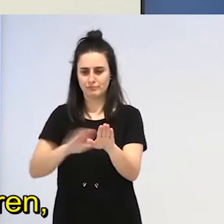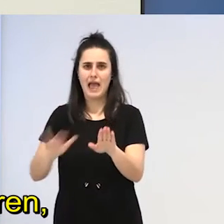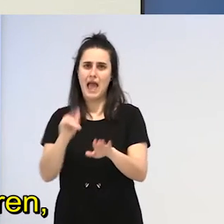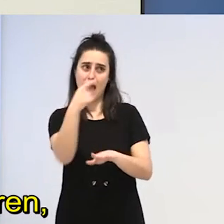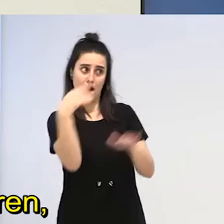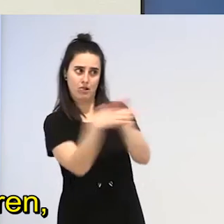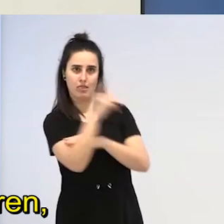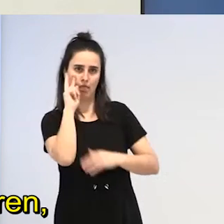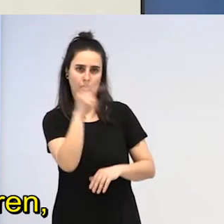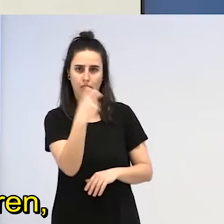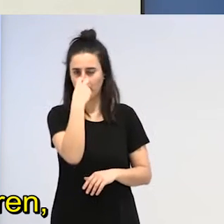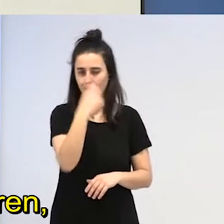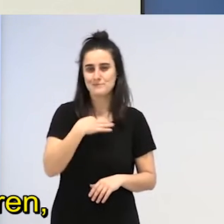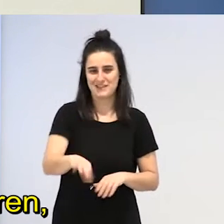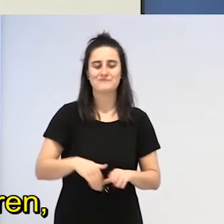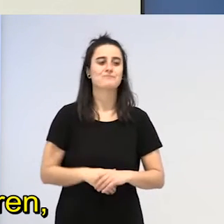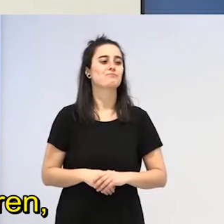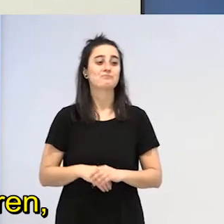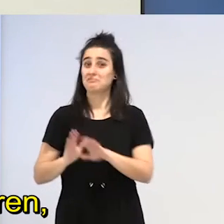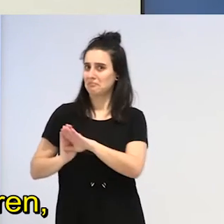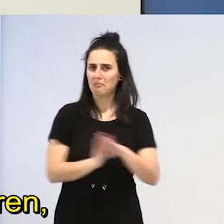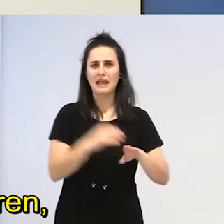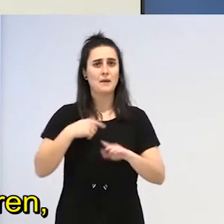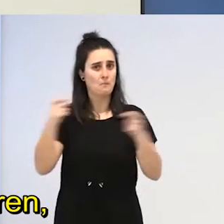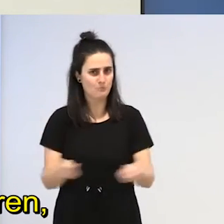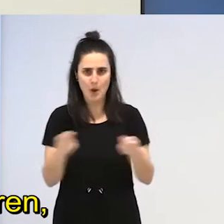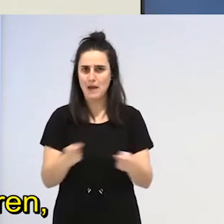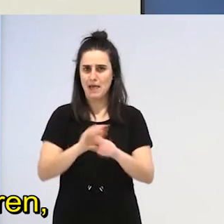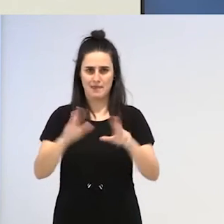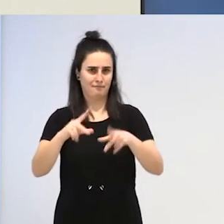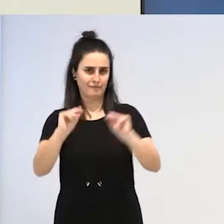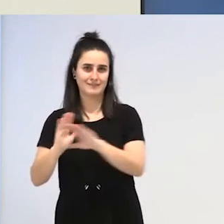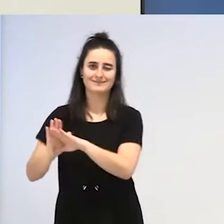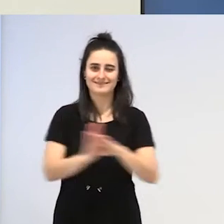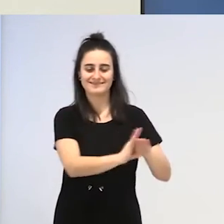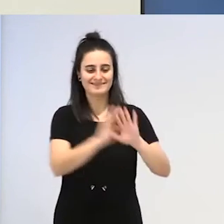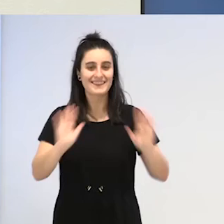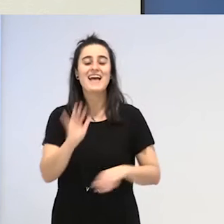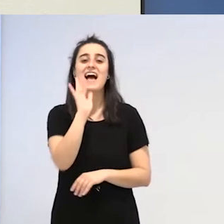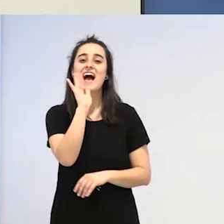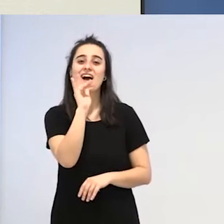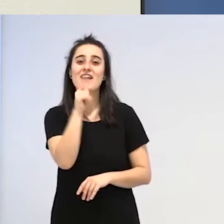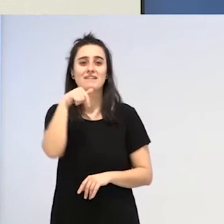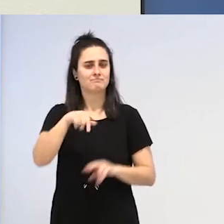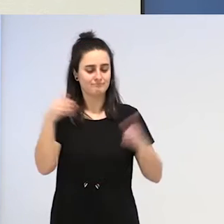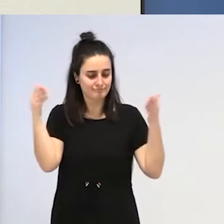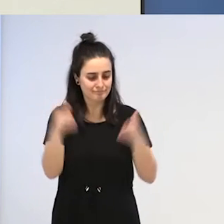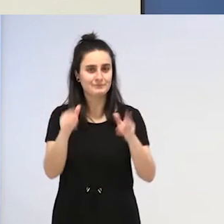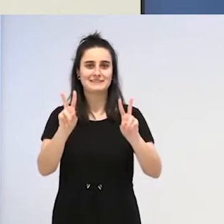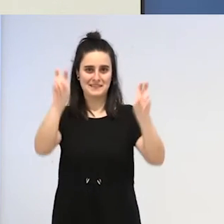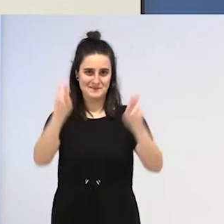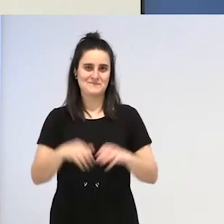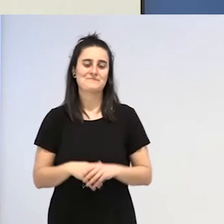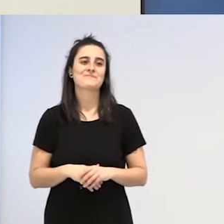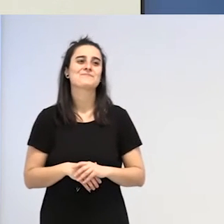baina guazen harira, ja propaganda zati egin ondoren, ba, gaurko kontura.